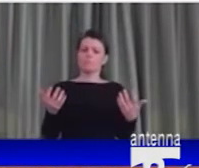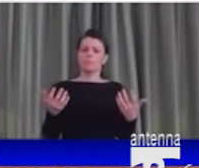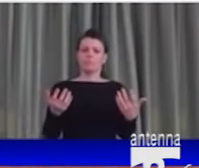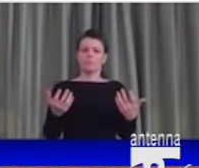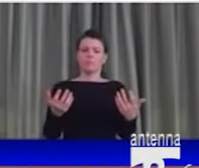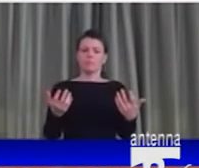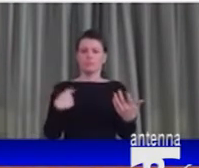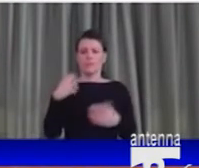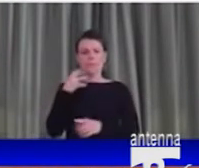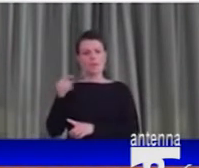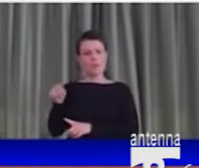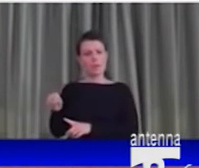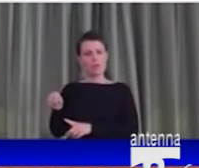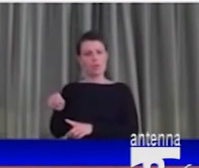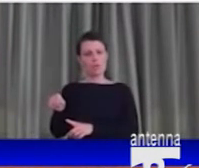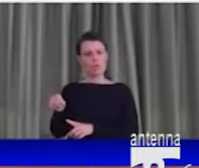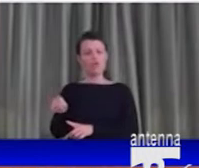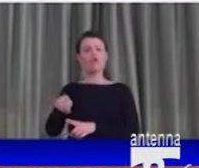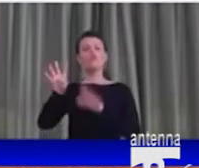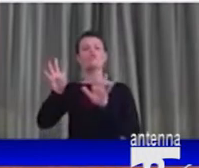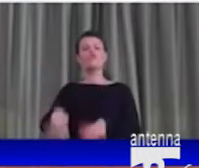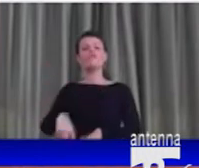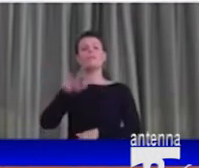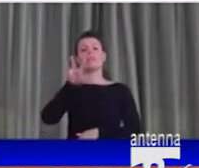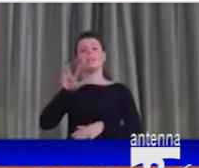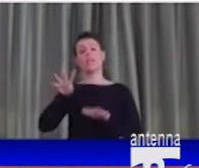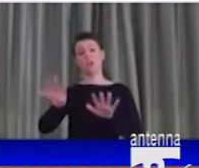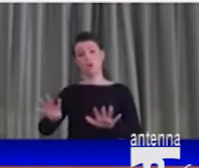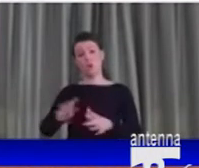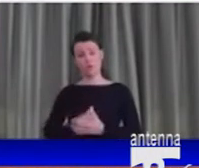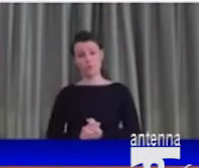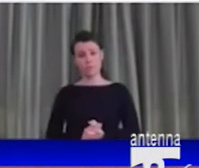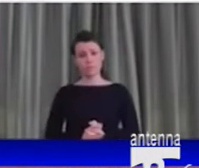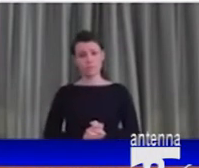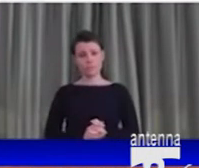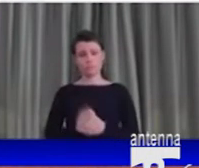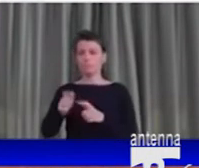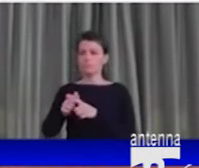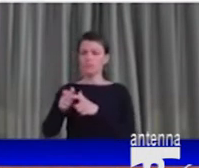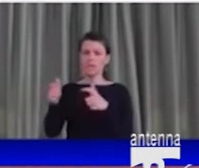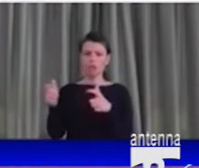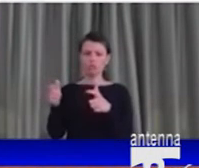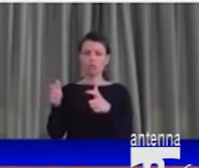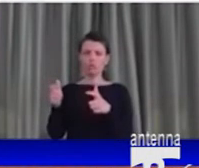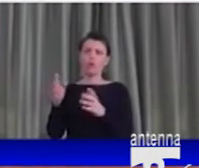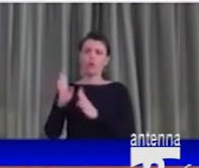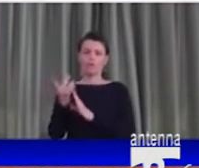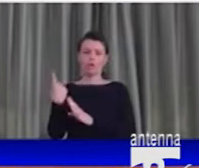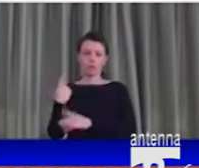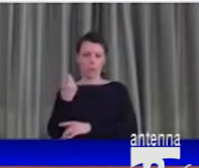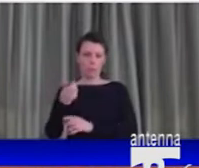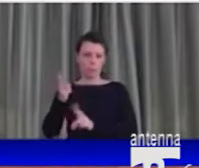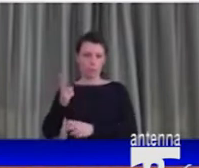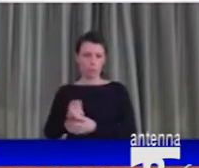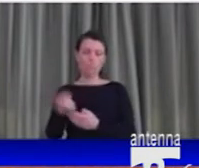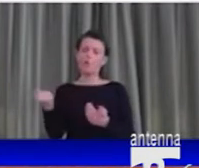a Bergamo siamo a 9.039 con una crescita un pochino rispetto a ieri, però come vi dicevo